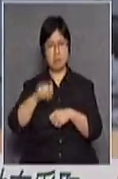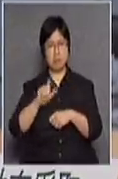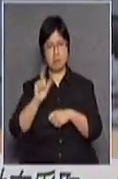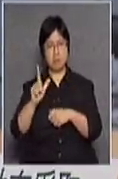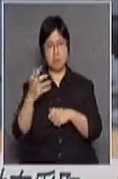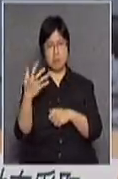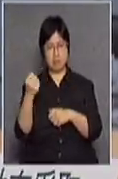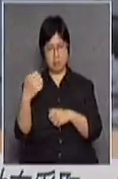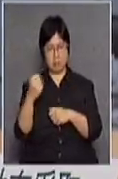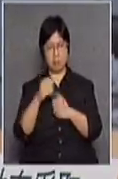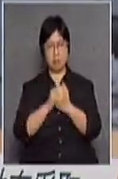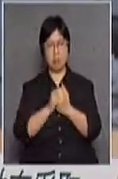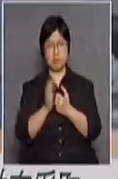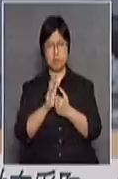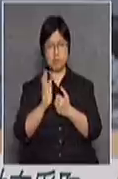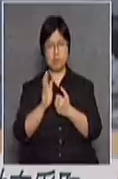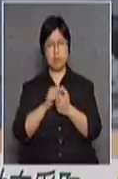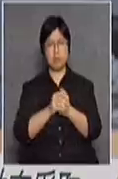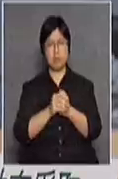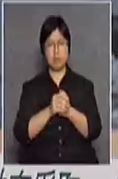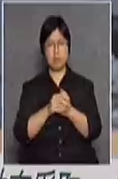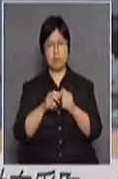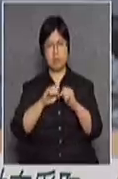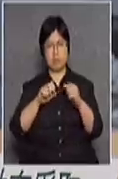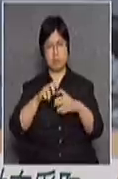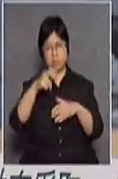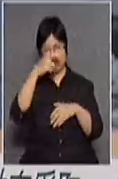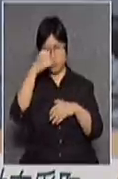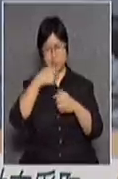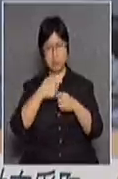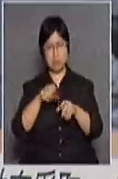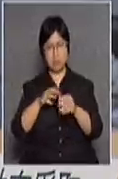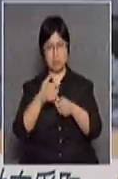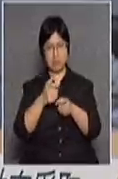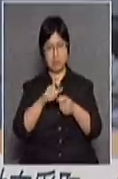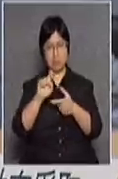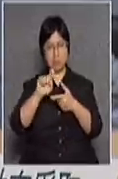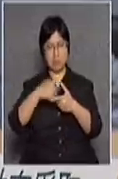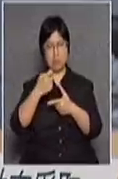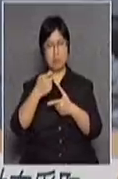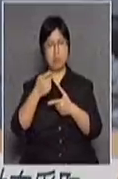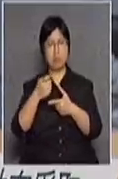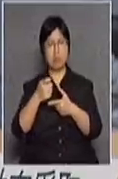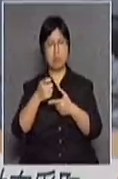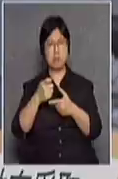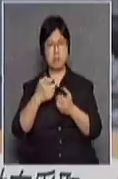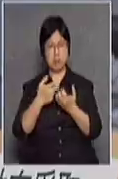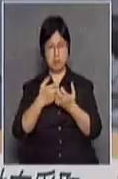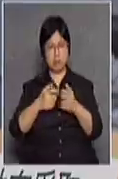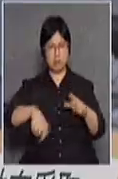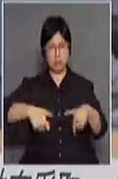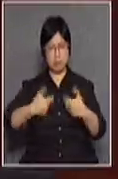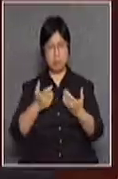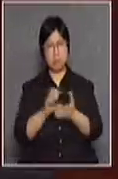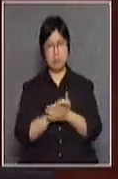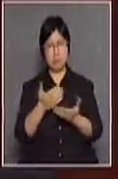1,679,850元，大約相當於廣播處長薪金起薪點的九個月的預算開支。